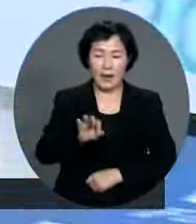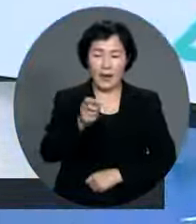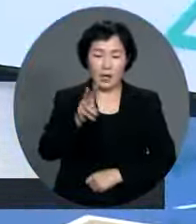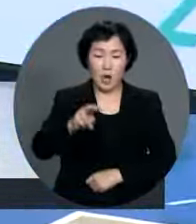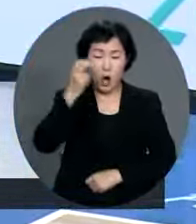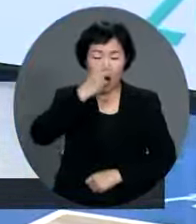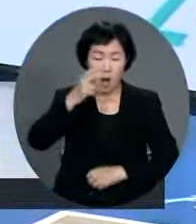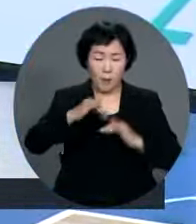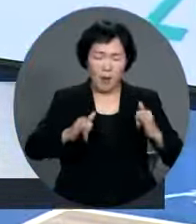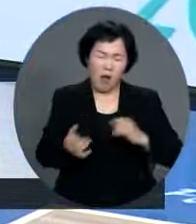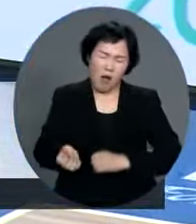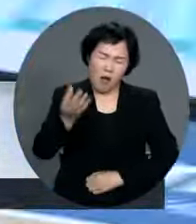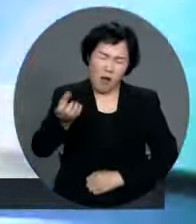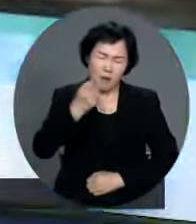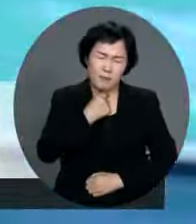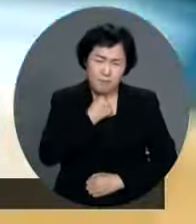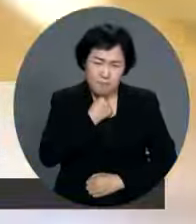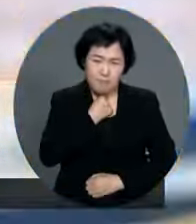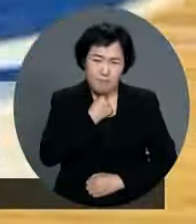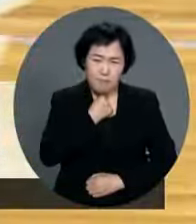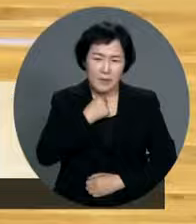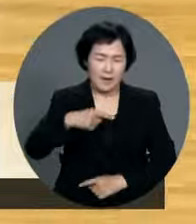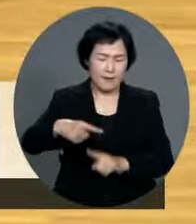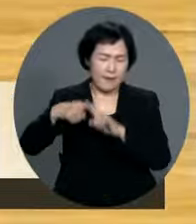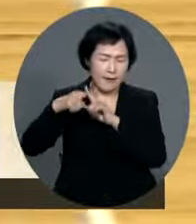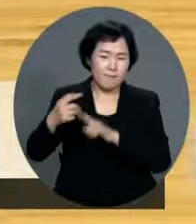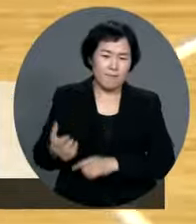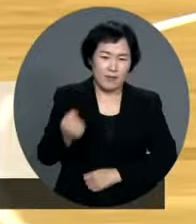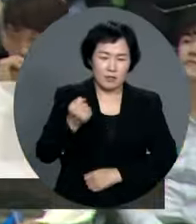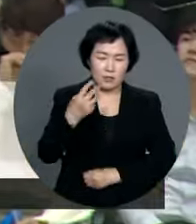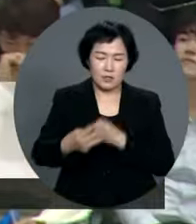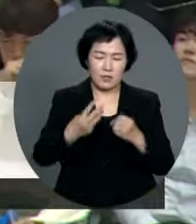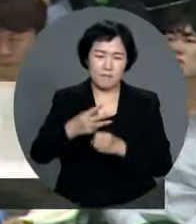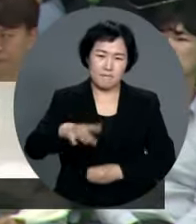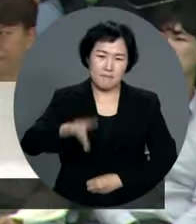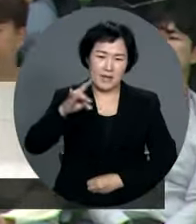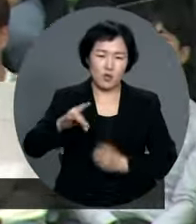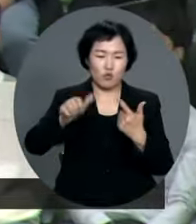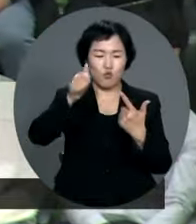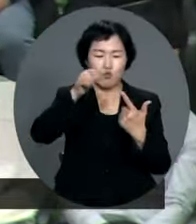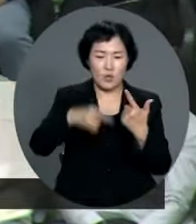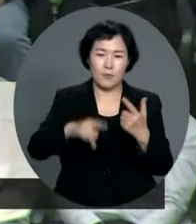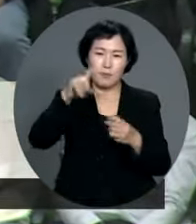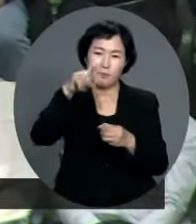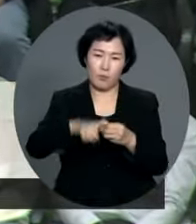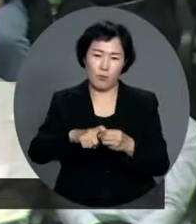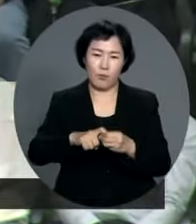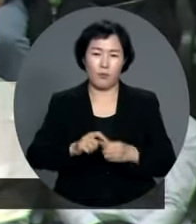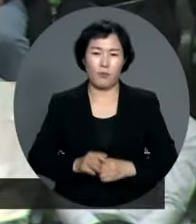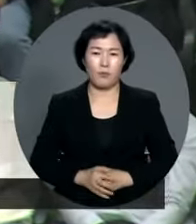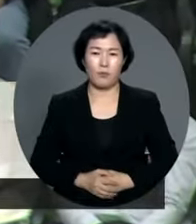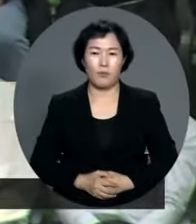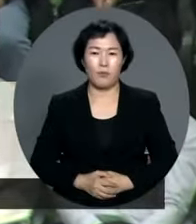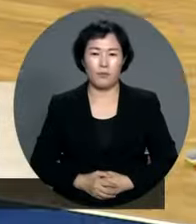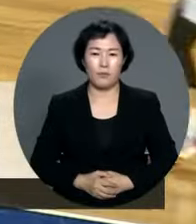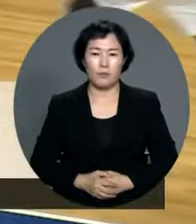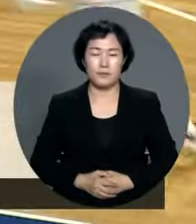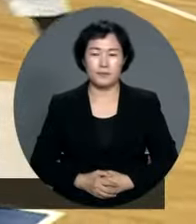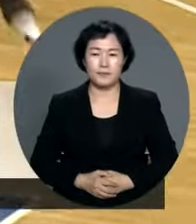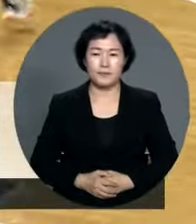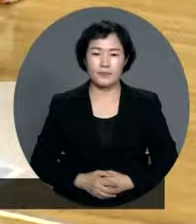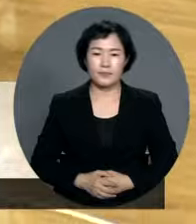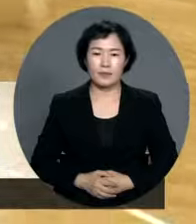이기는 경기를 많이 하고 싶다라는 각오와 함께 3년 만에 6강 복귀를 목표로 밝혔습니다.